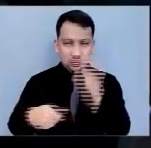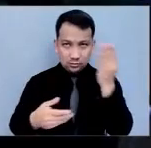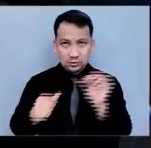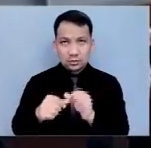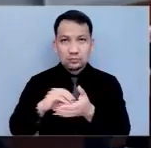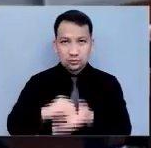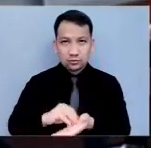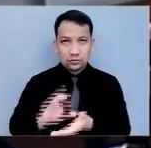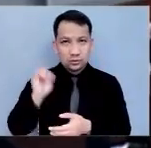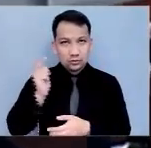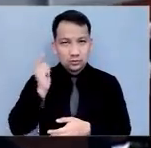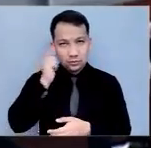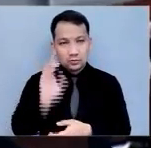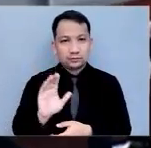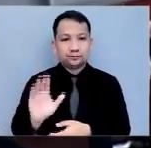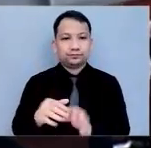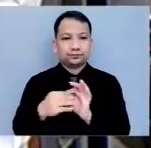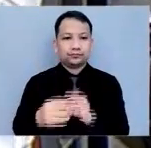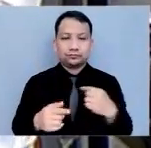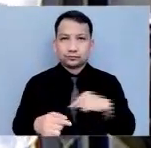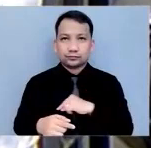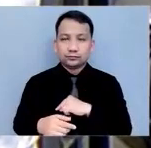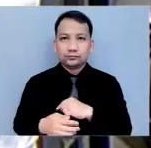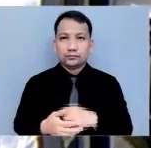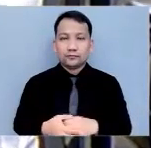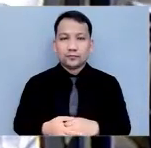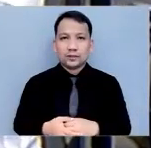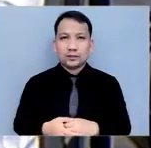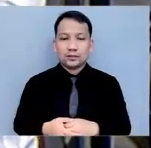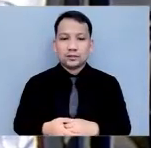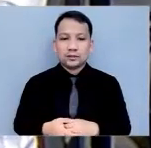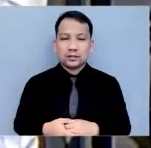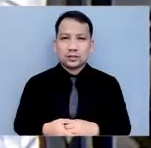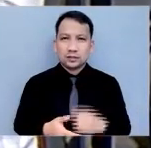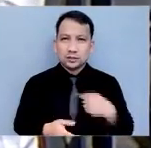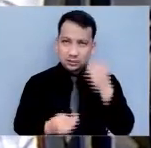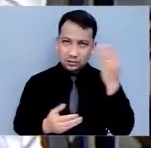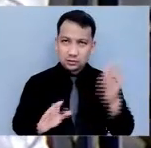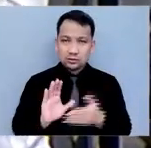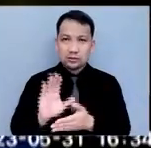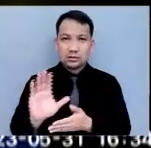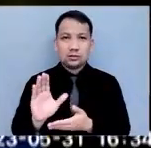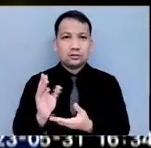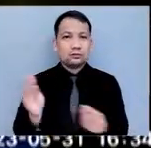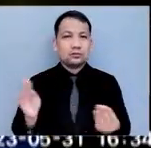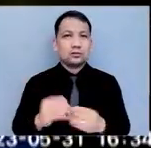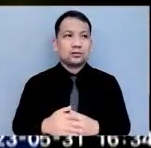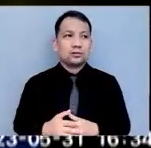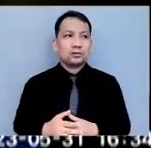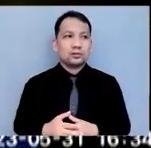ang pamahalaan para punan ang mawawalang pondo. Pero sa taong bayan pa rin ang bagsak niyan. Pag umutang naman ng